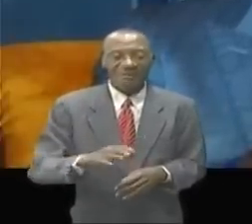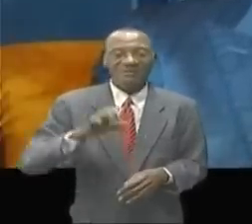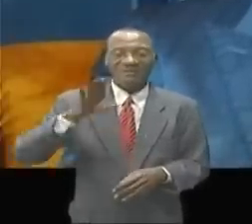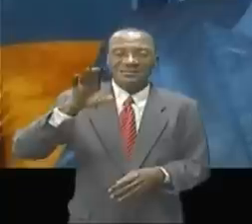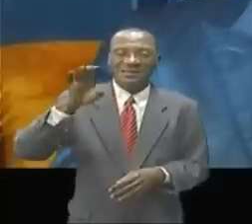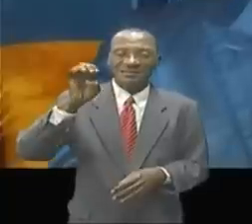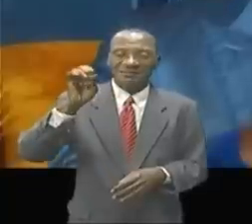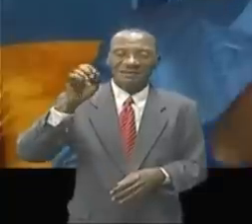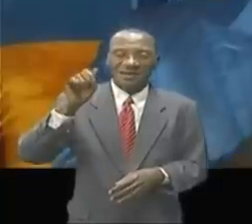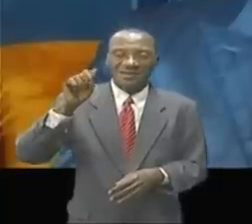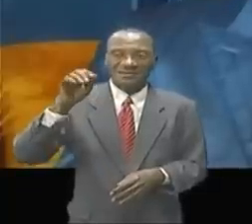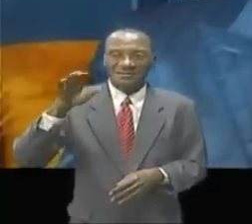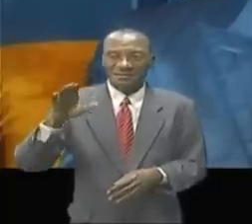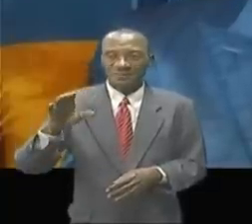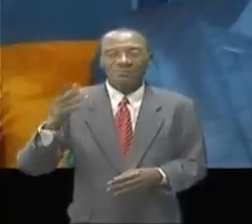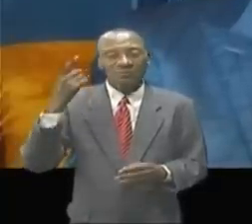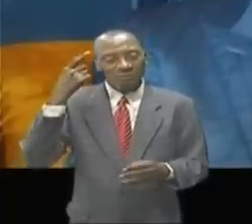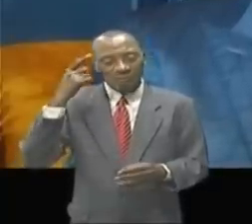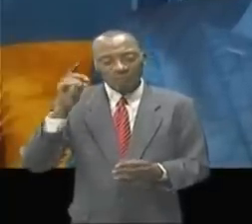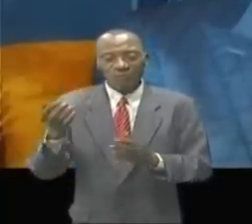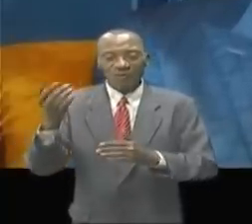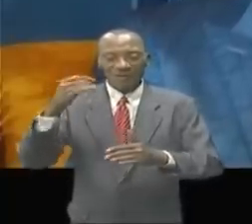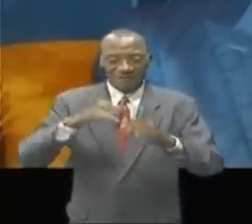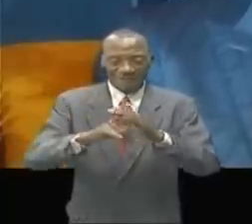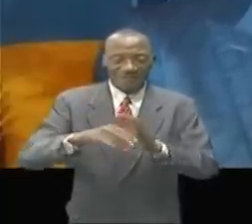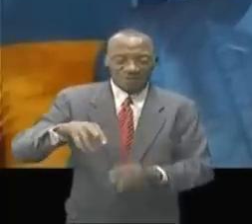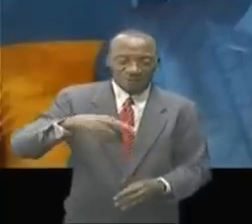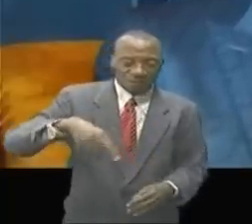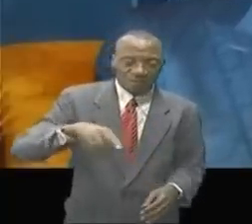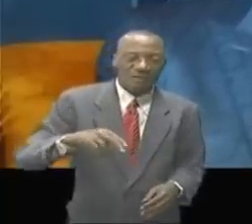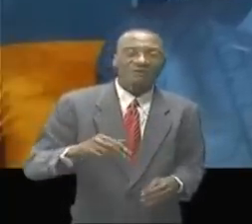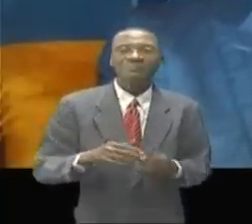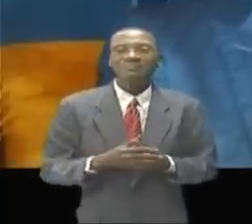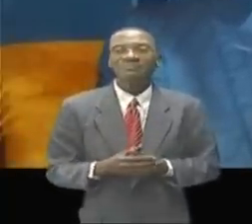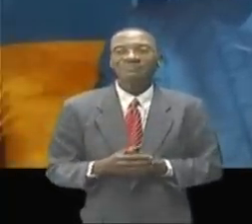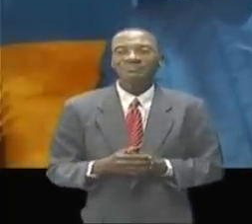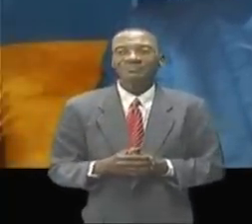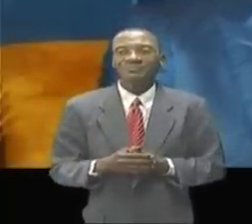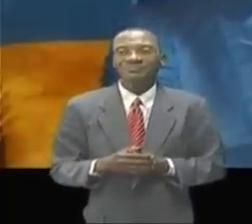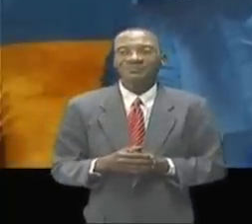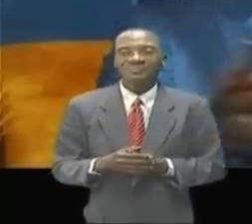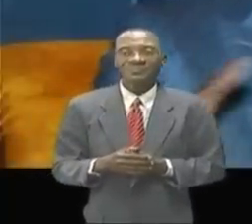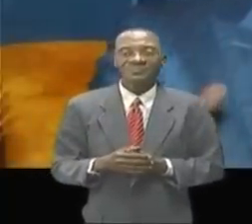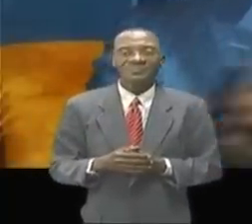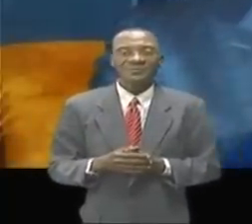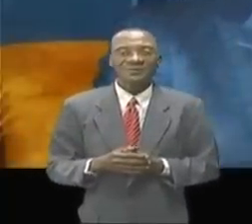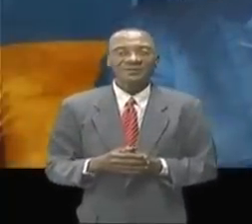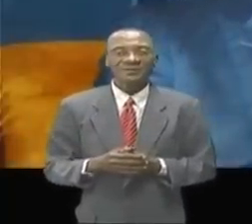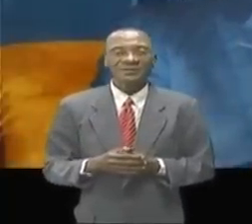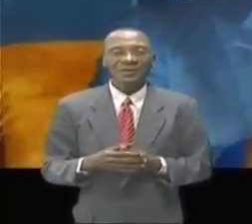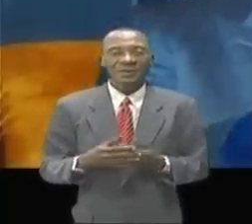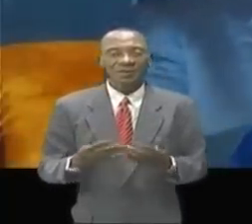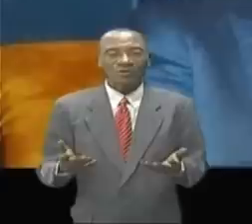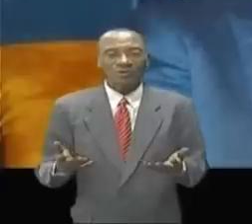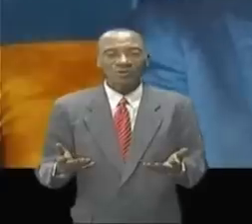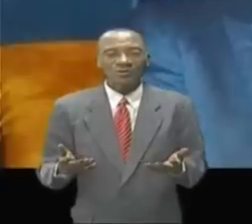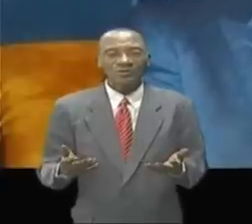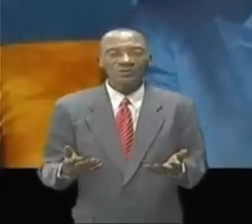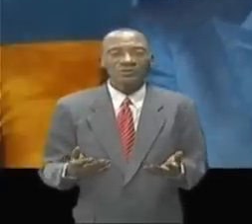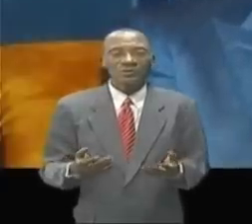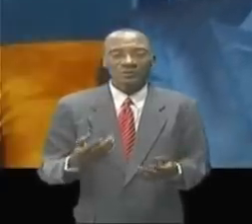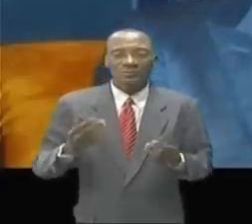en termes d'intégration régionale. Bon, l'intérêt, évidemment, en dehors du fait que nous avons le